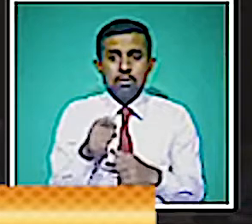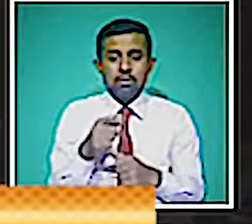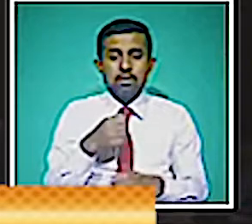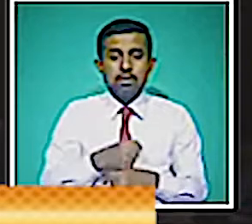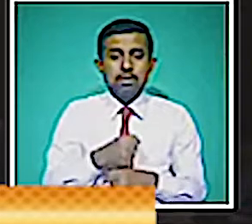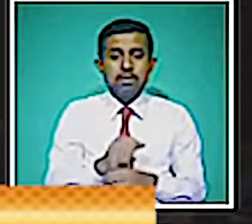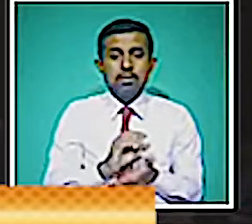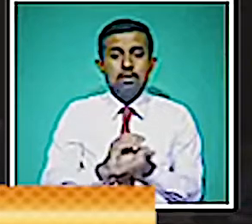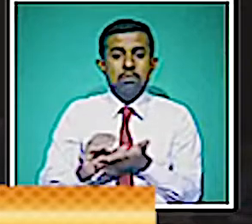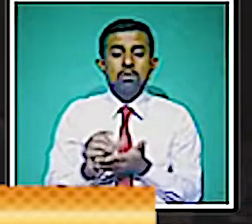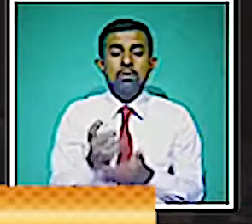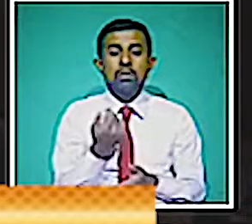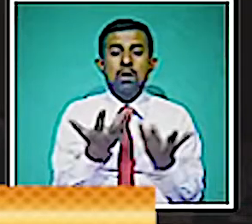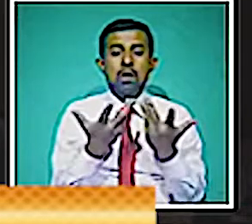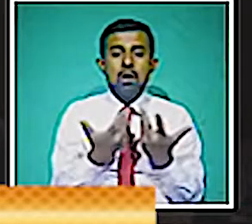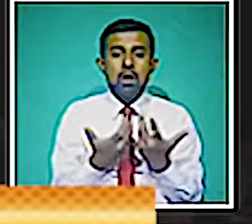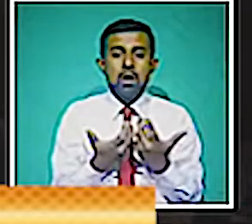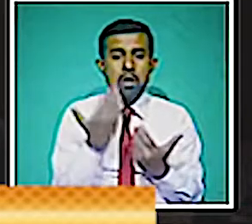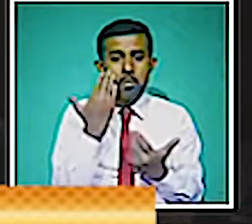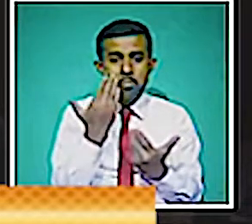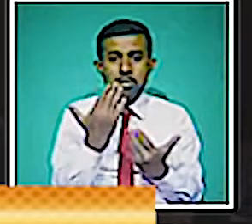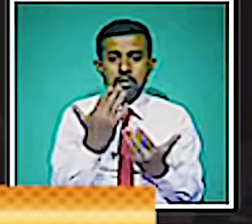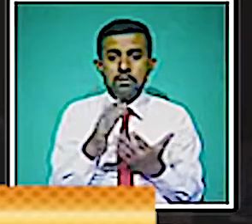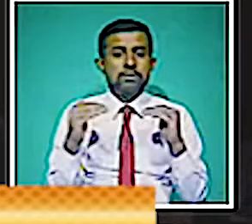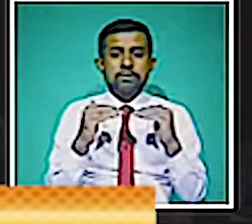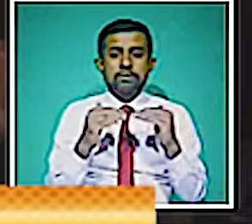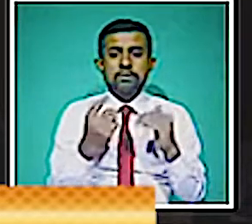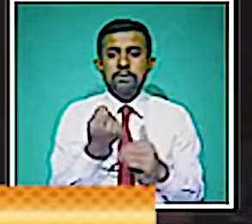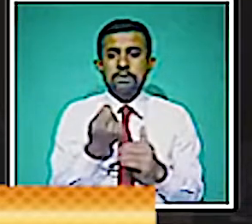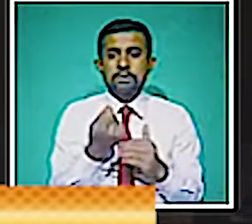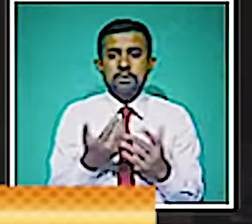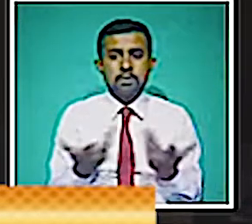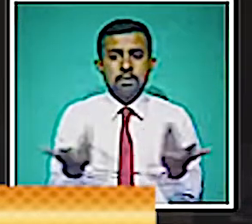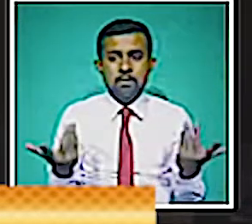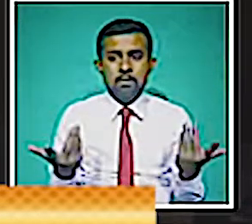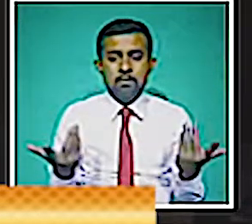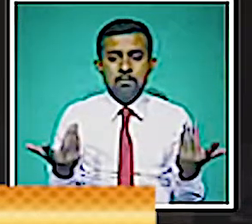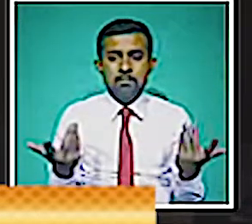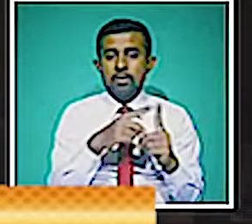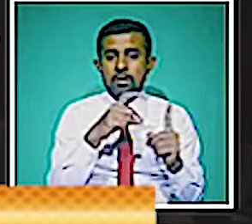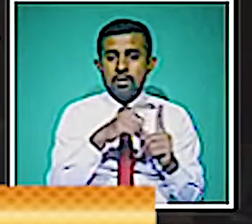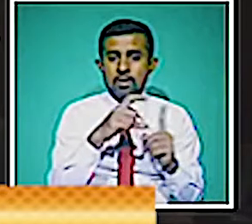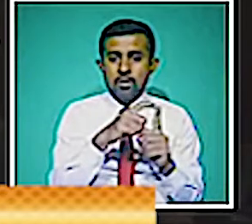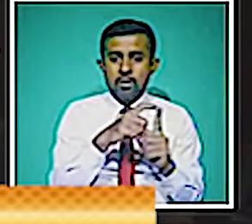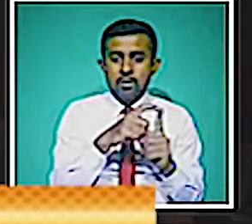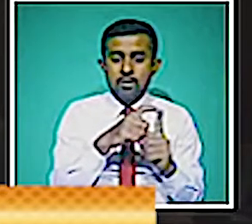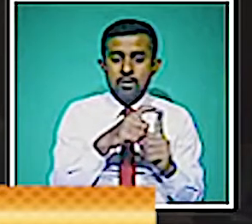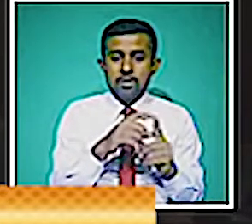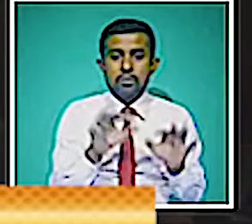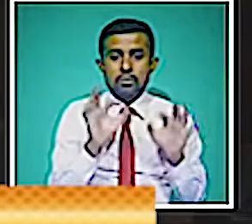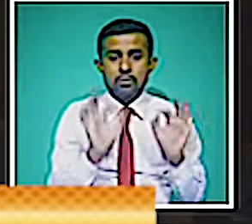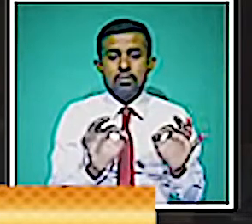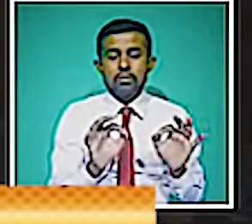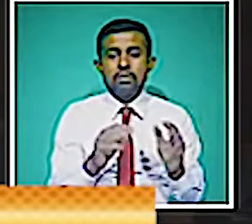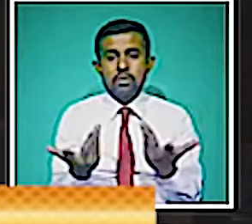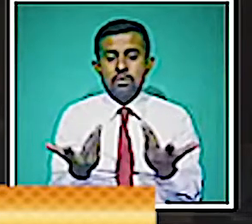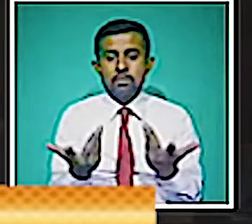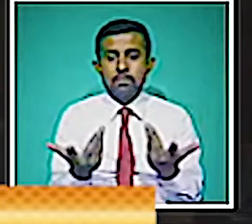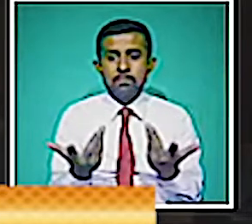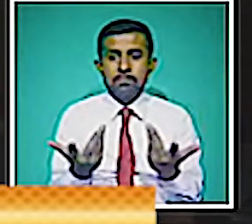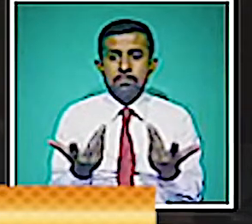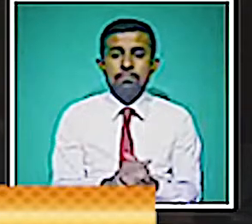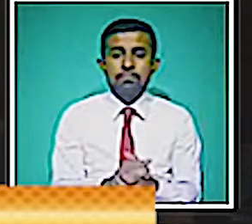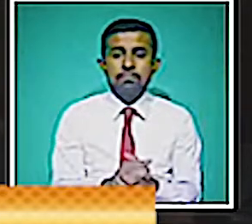ஒரு கண்துடைப்பு நிதியாகவே அமைந்திருக்கிறது. இது ஒரு கல்வியினுடைய தரத்தை அல்லது நாட்டினுடைய கல்வியினுடைய இயலுமையை வளர்க்கக்கூடிய வகையிலே இது அமையும் என்று